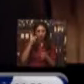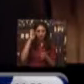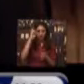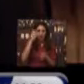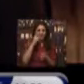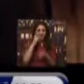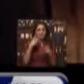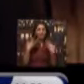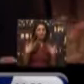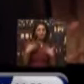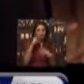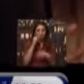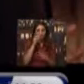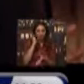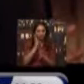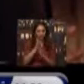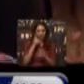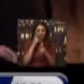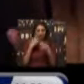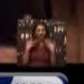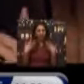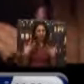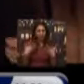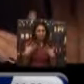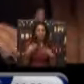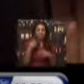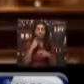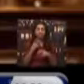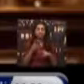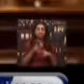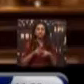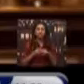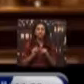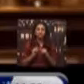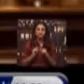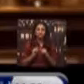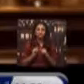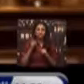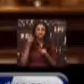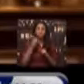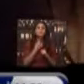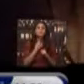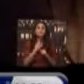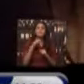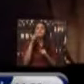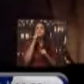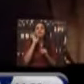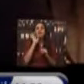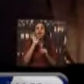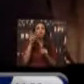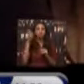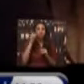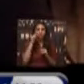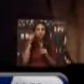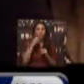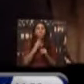كان فريد من نوعه، دمه خفيف من ناحية